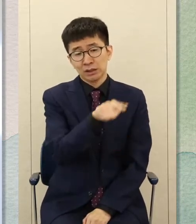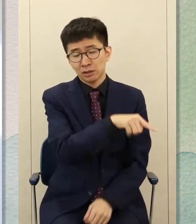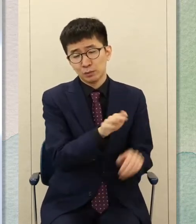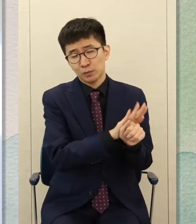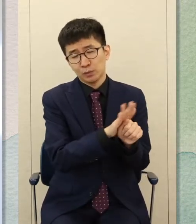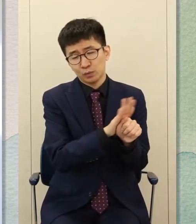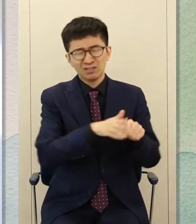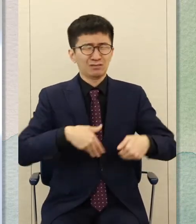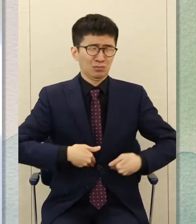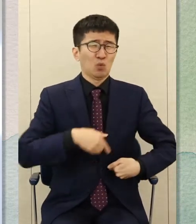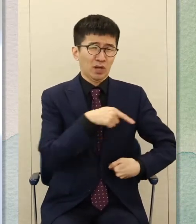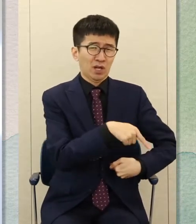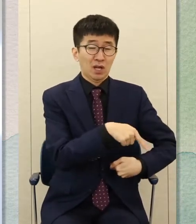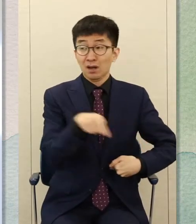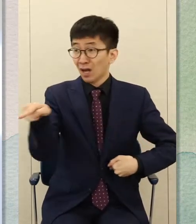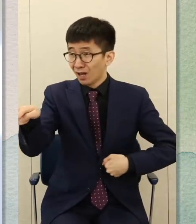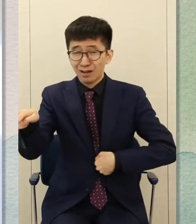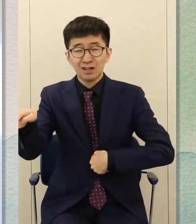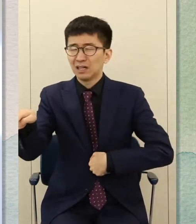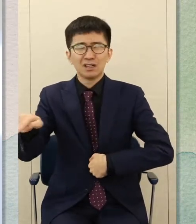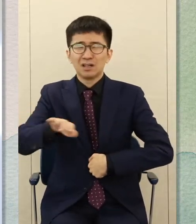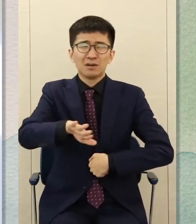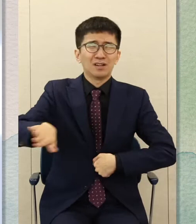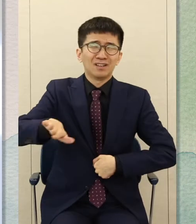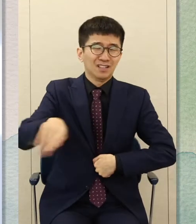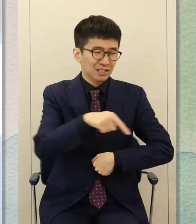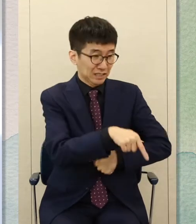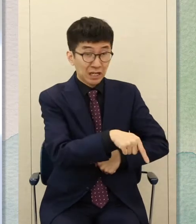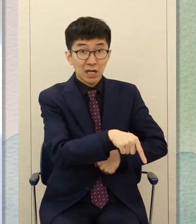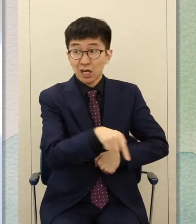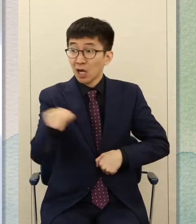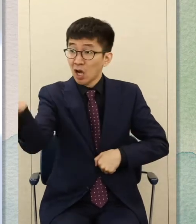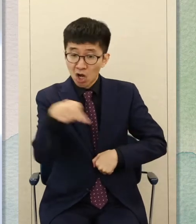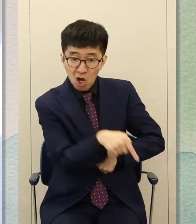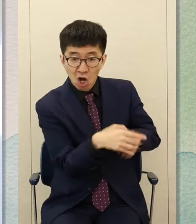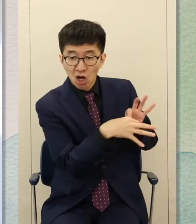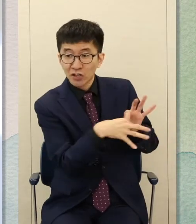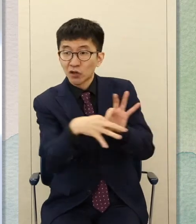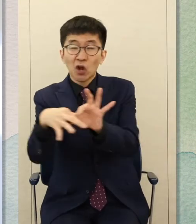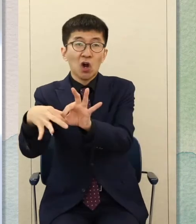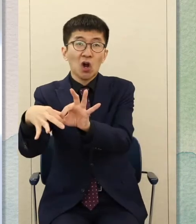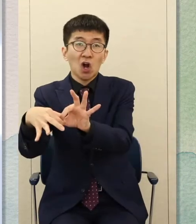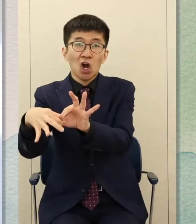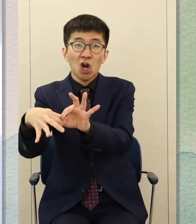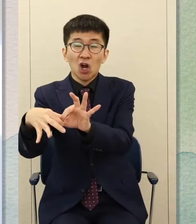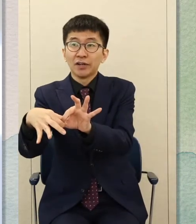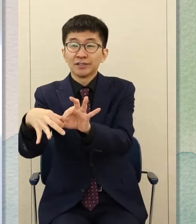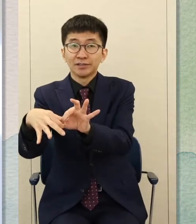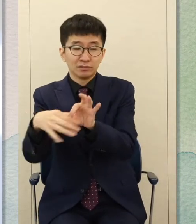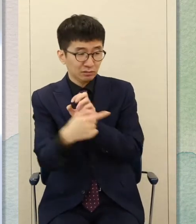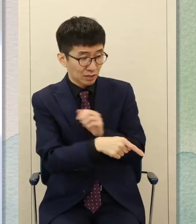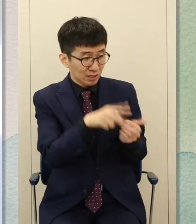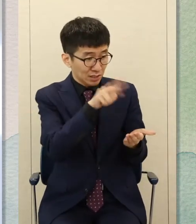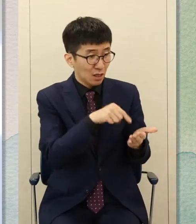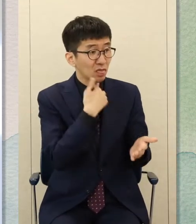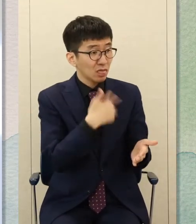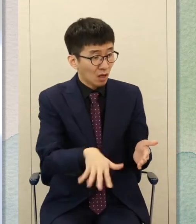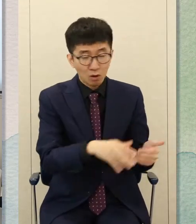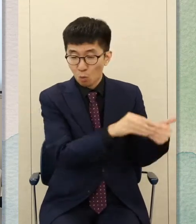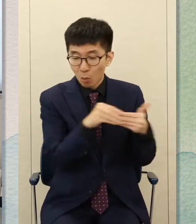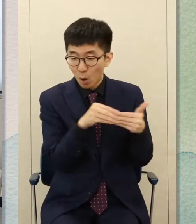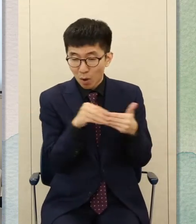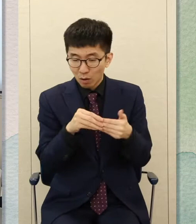들으니까. 그러면 그분들이 친구 데리고 오게 하는 활동, 책을 안 읽는 사람을 데리고 오는 활동, 이건